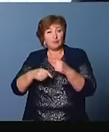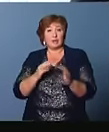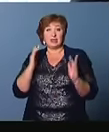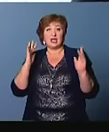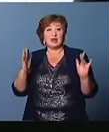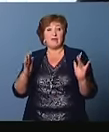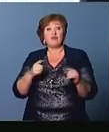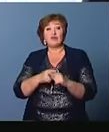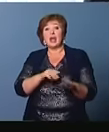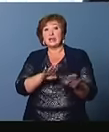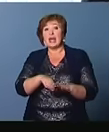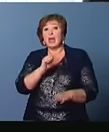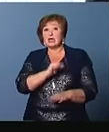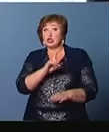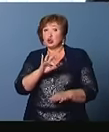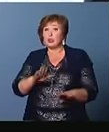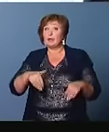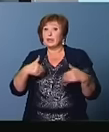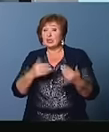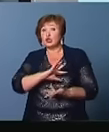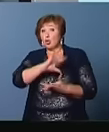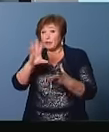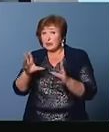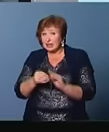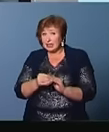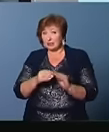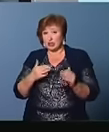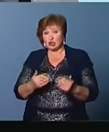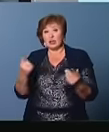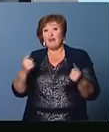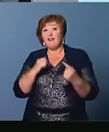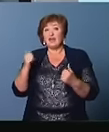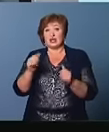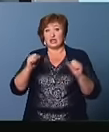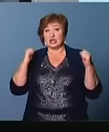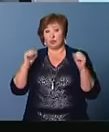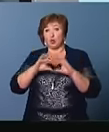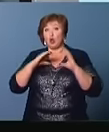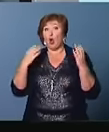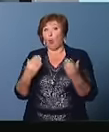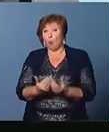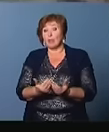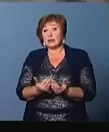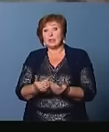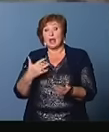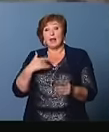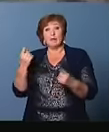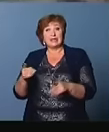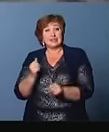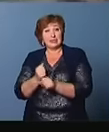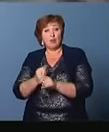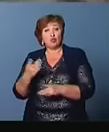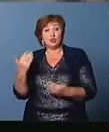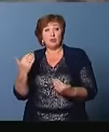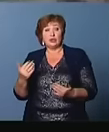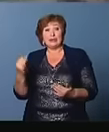ижевский архитектор Александр Зорин предложил объединить все спортплощадки в единый спорткомплекс. Разбросали эти спортивные комплексы в